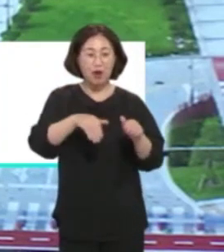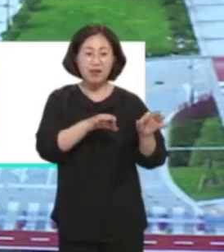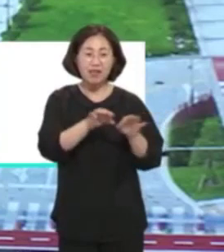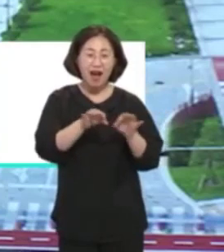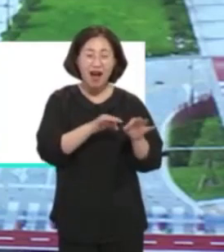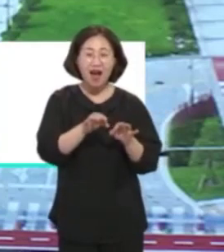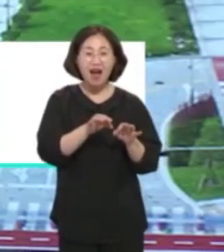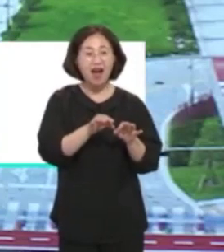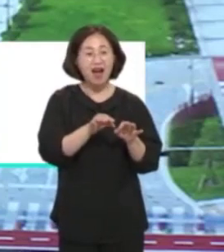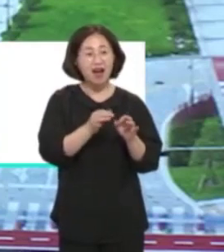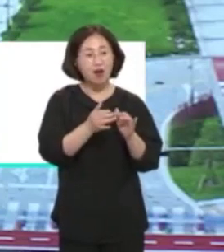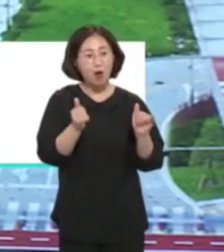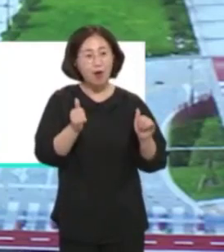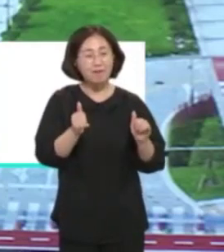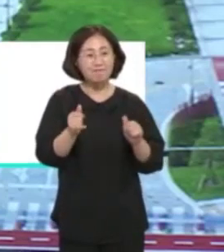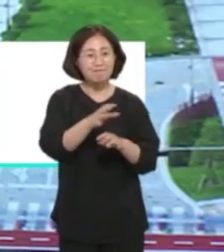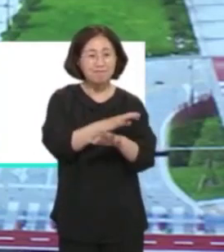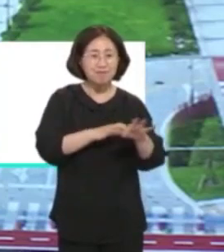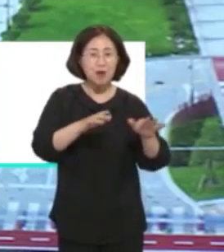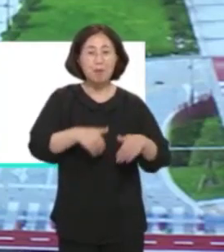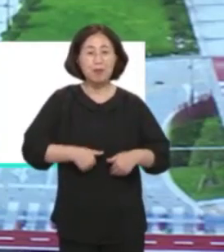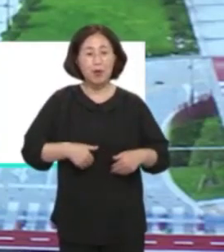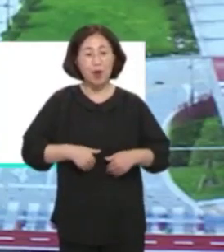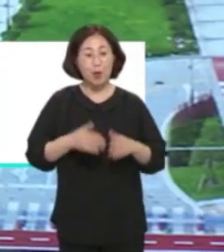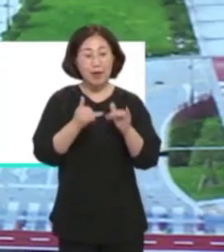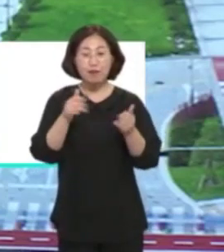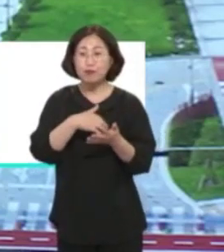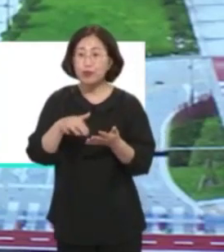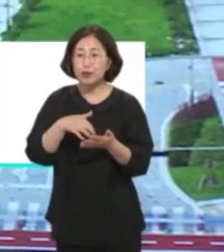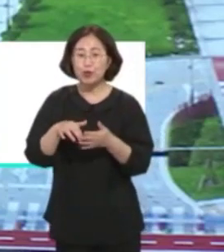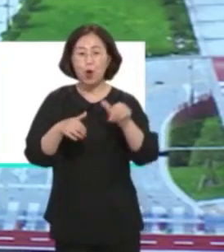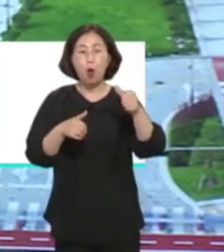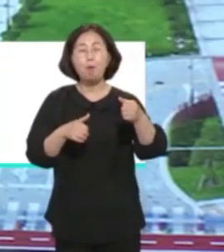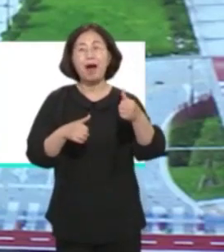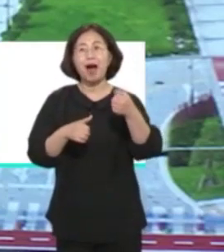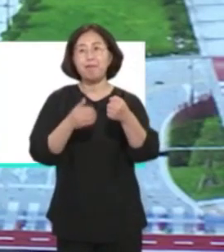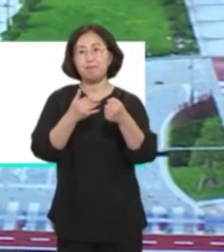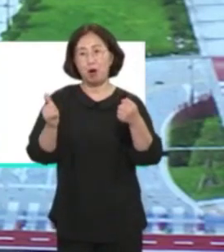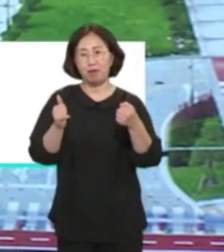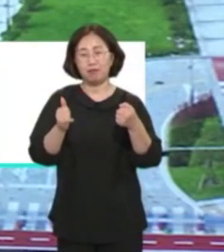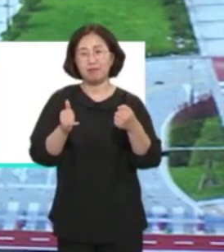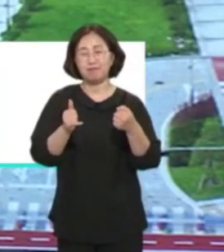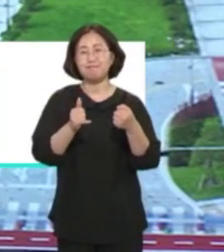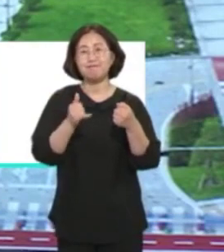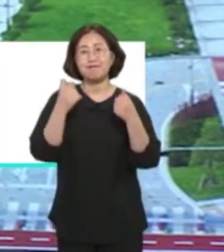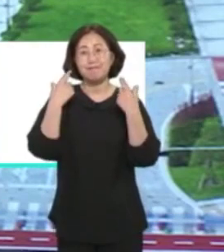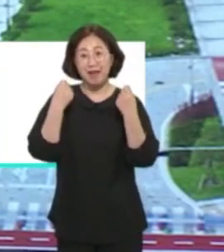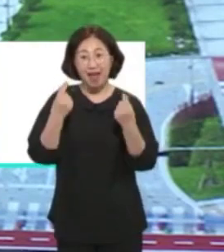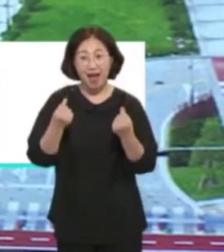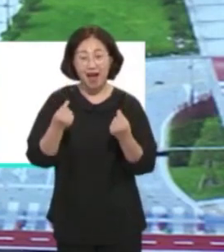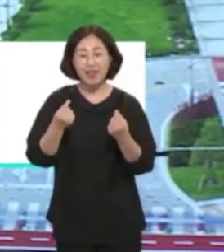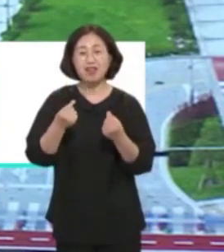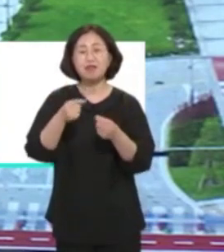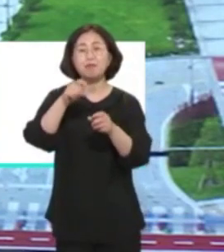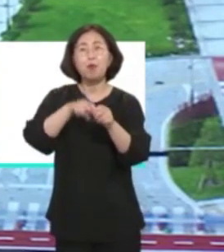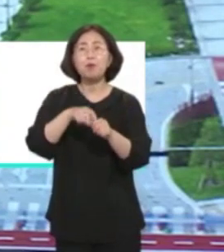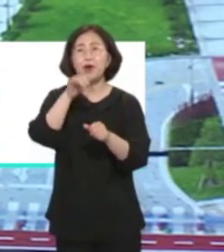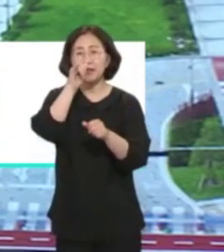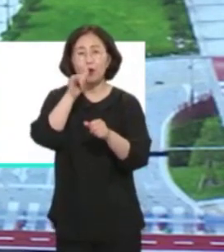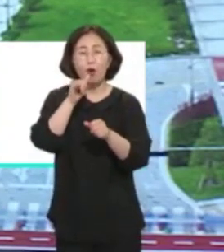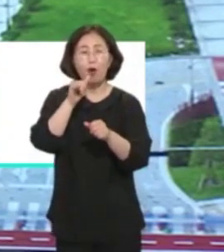상권을 활성화해야 하고 인구 5만 명을 수성해야 하는 등 산적한 과제도 적지 않습니다. 보도에 김진석